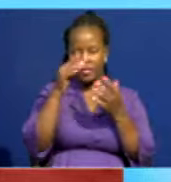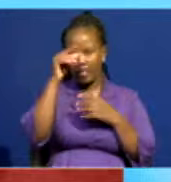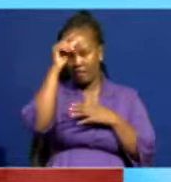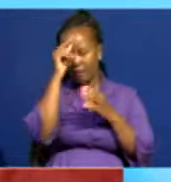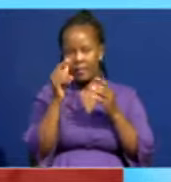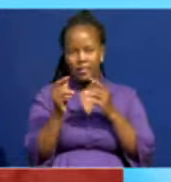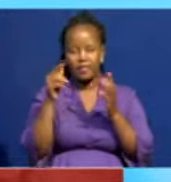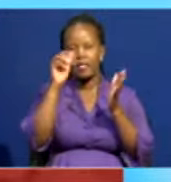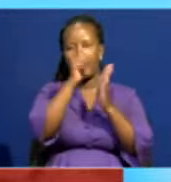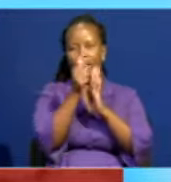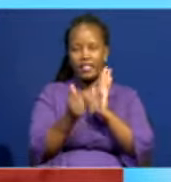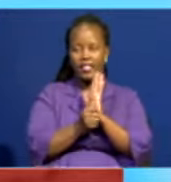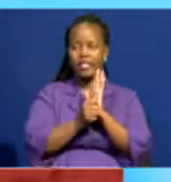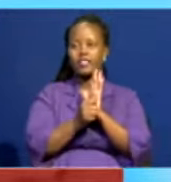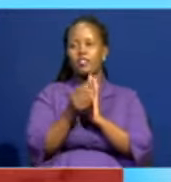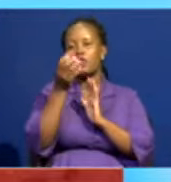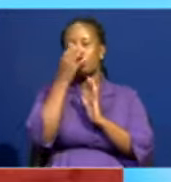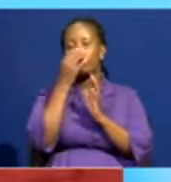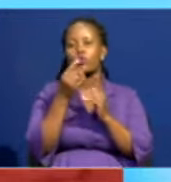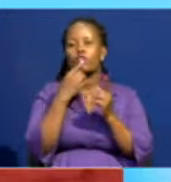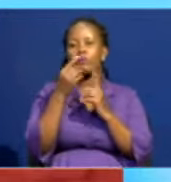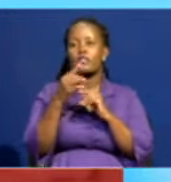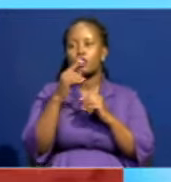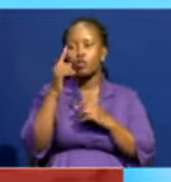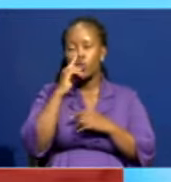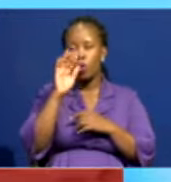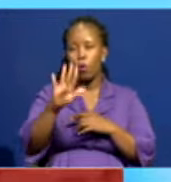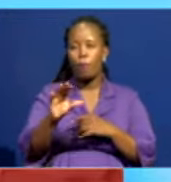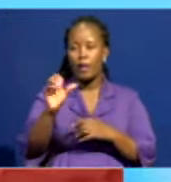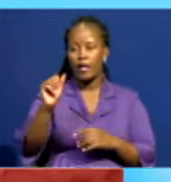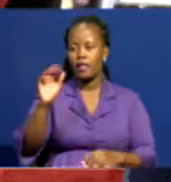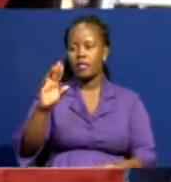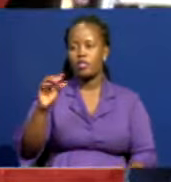serikali. Rais alikuwa akizungumza nyumbani kwake huko Sugoi.